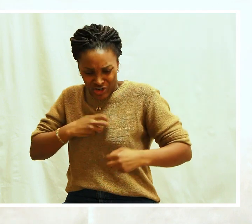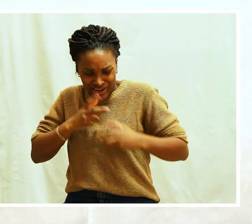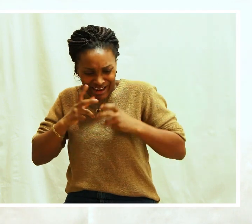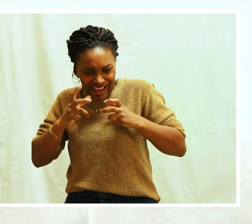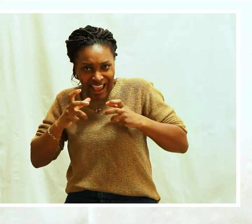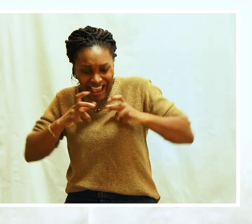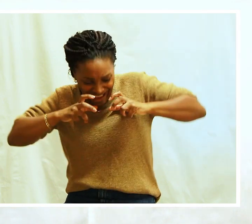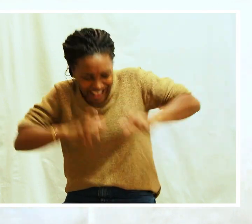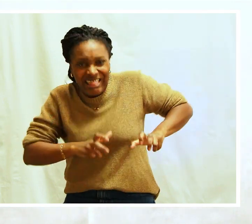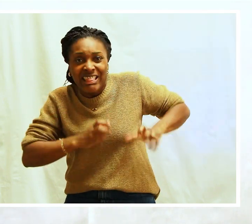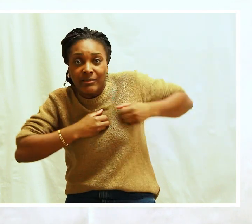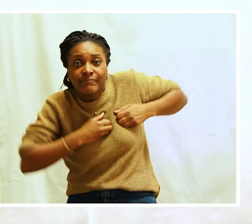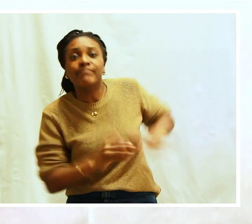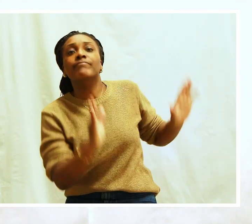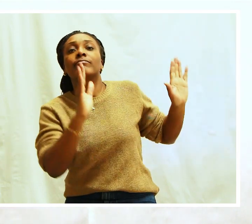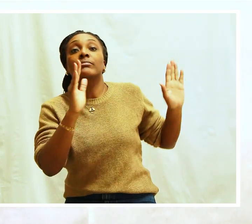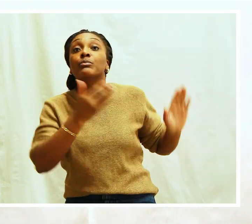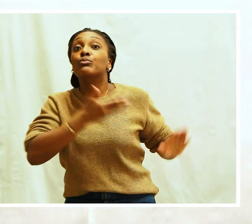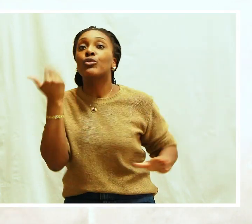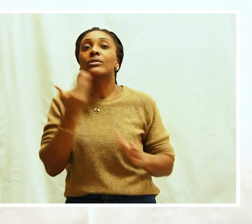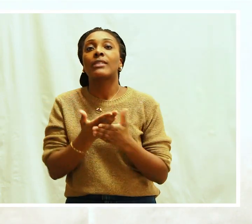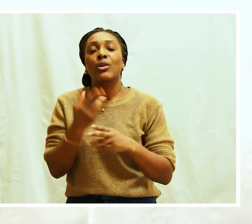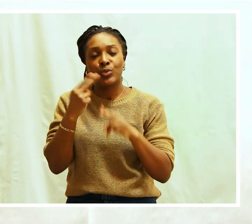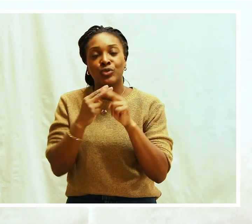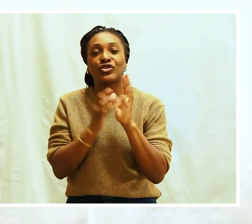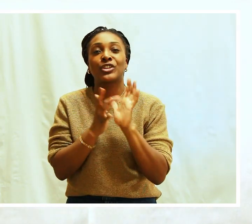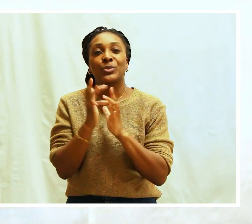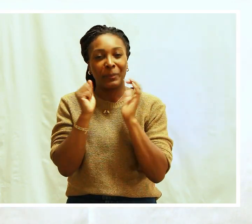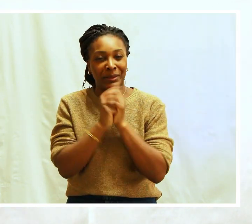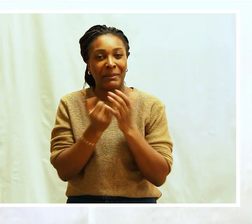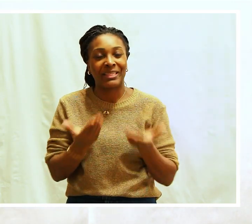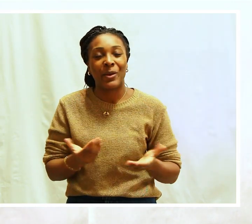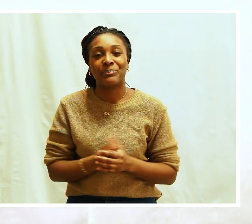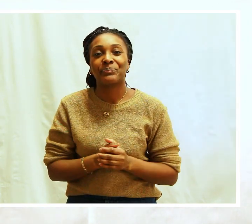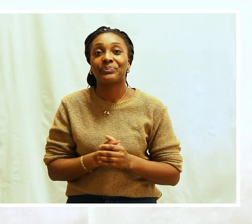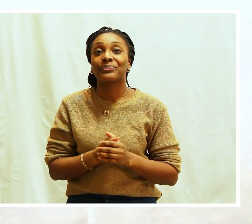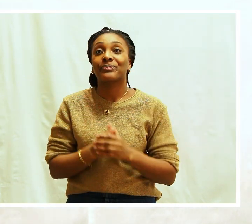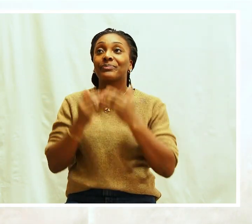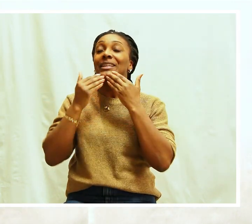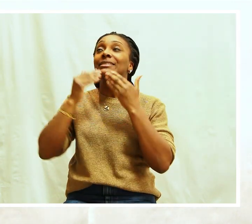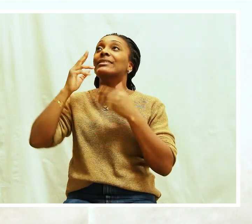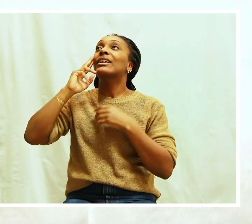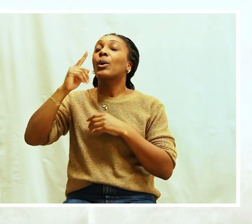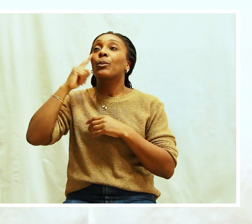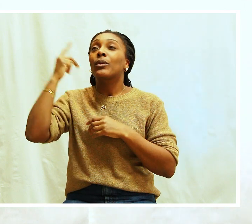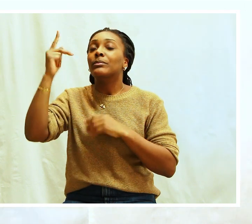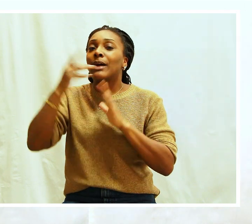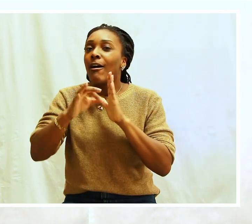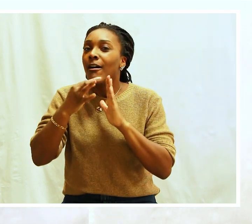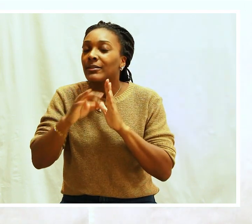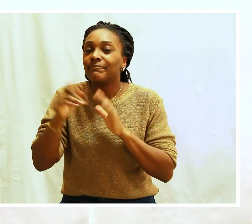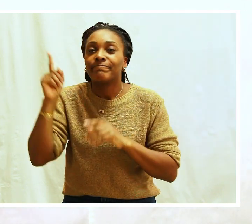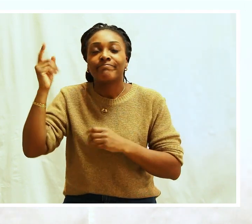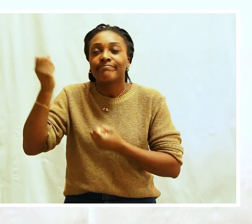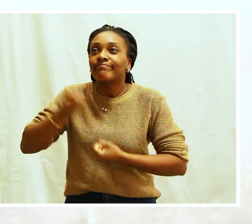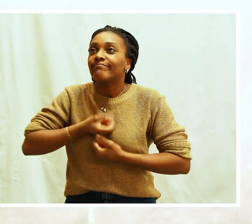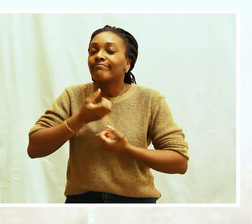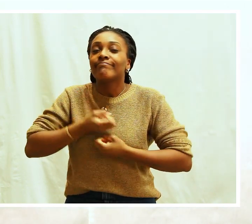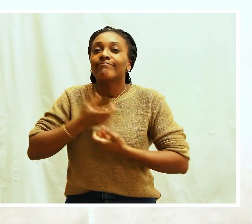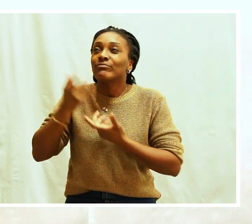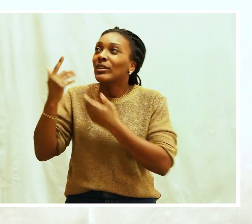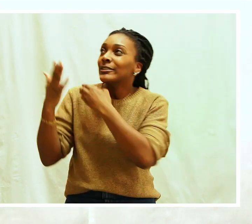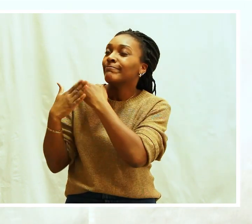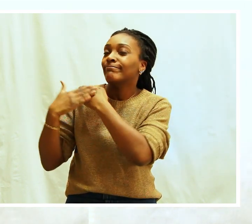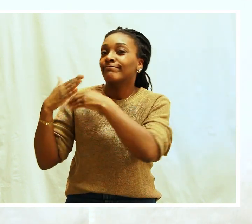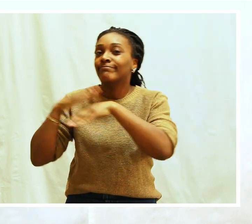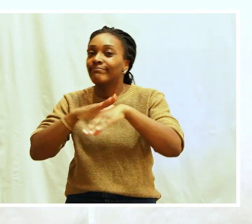prennes autorité dans le nom de Jésus. On va prier. Seigneur, merci pour ta parole parce que si tu nous avertis aujourd'hui, c'est qu'il